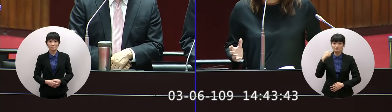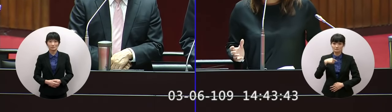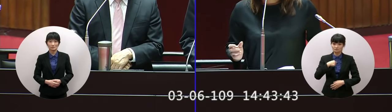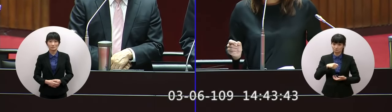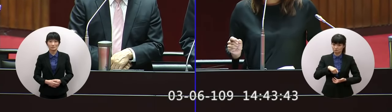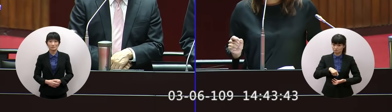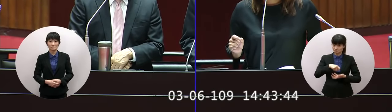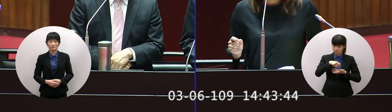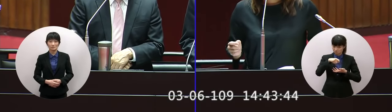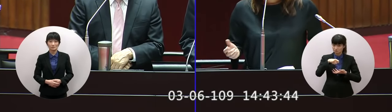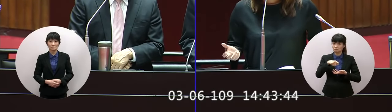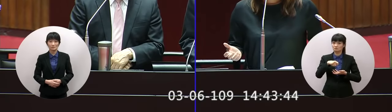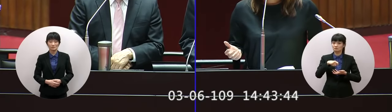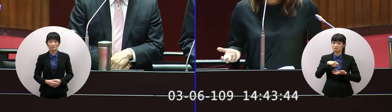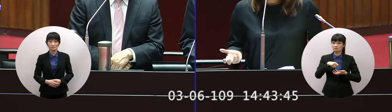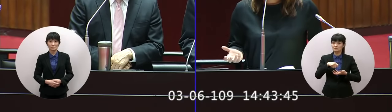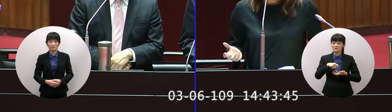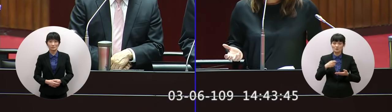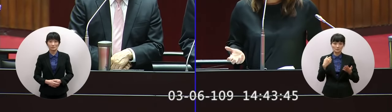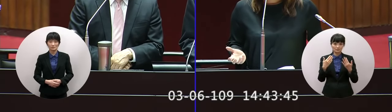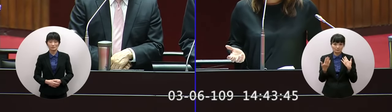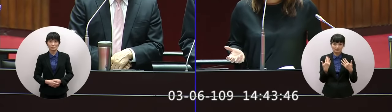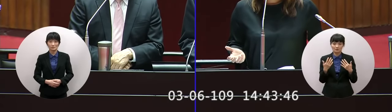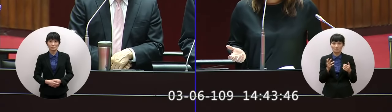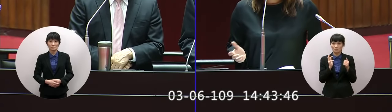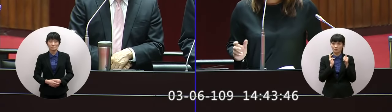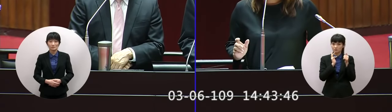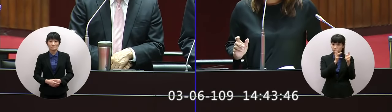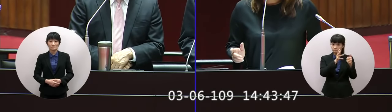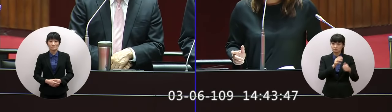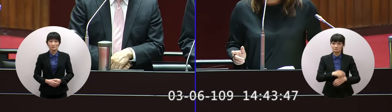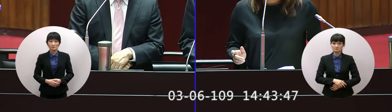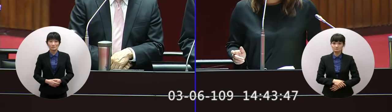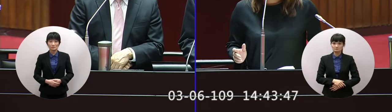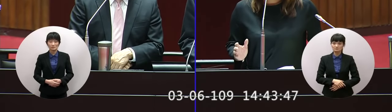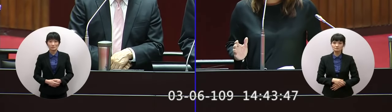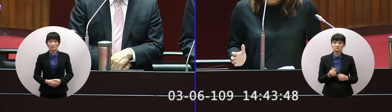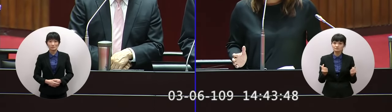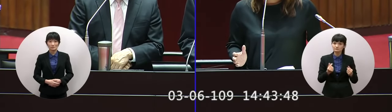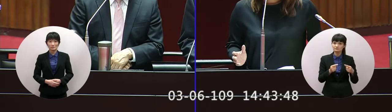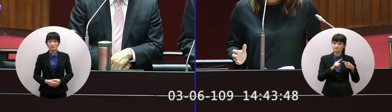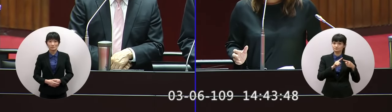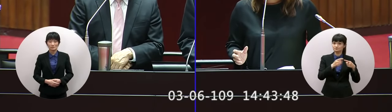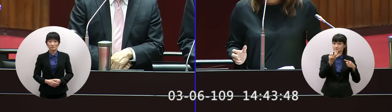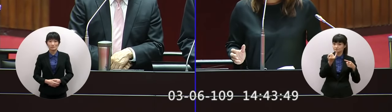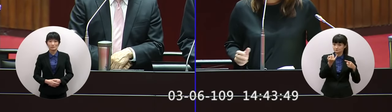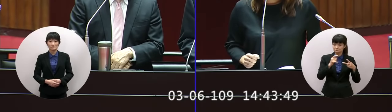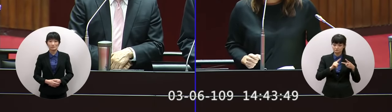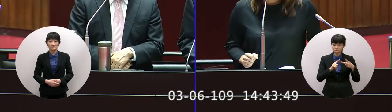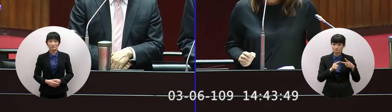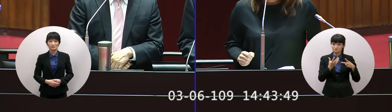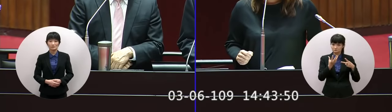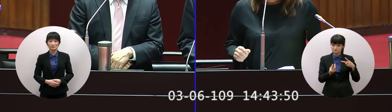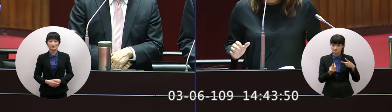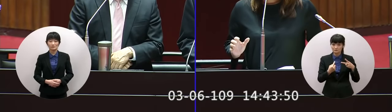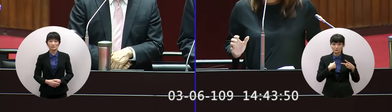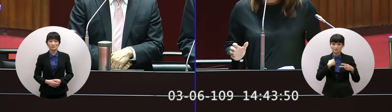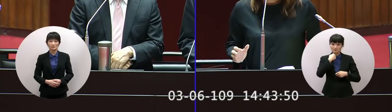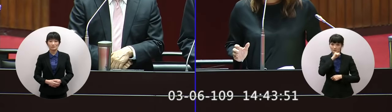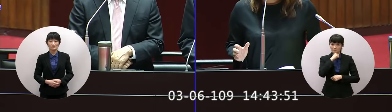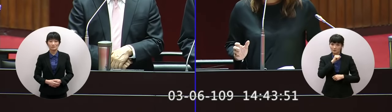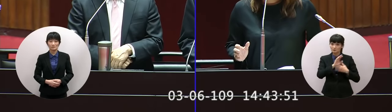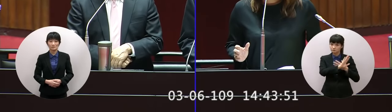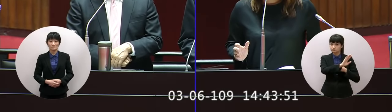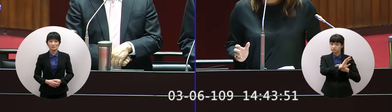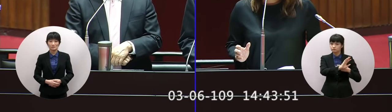很具体的很明确的问题点，就是它的价格、它的量我们都输人，可是